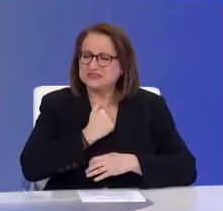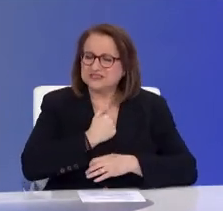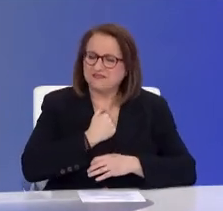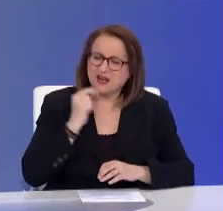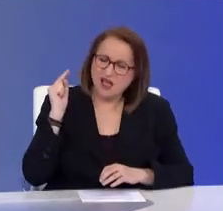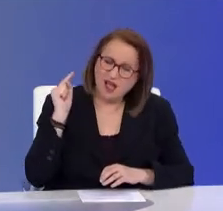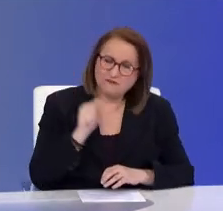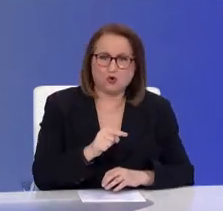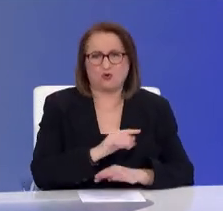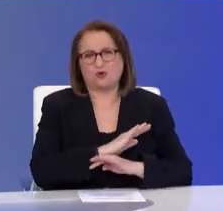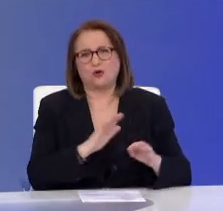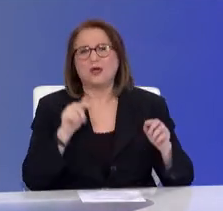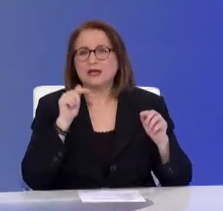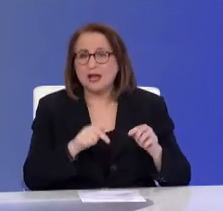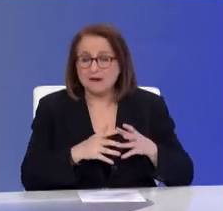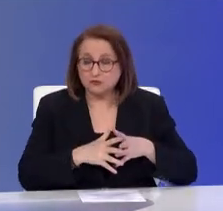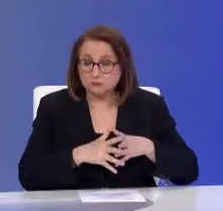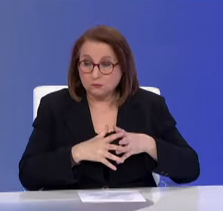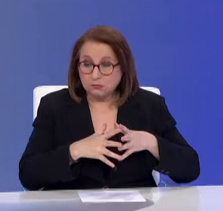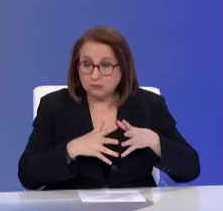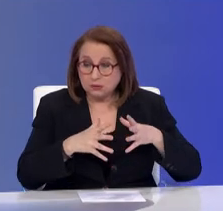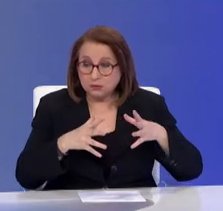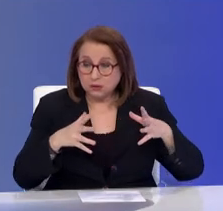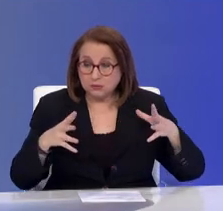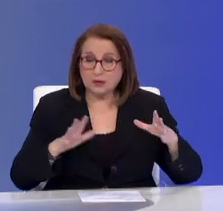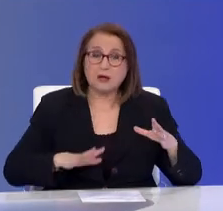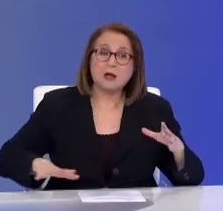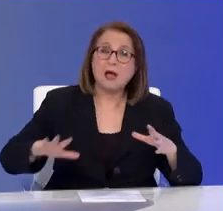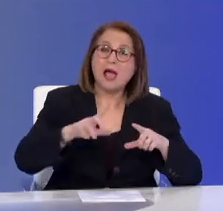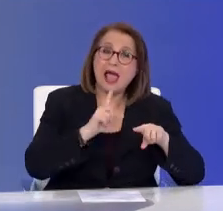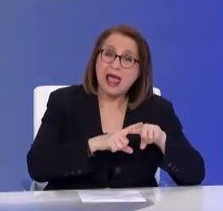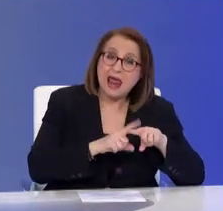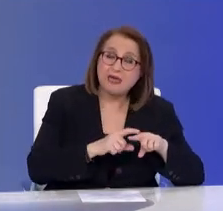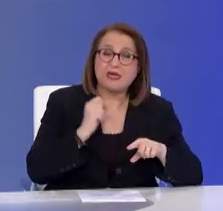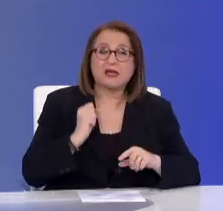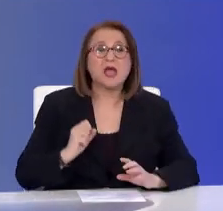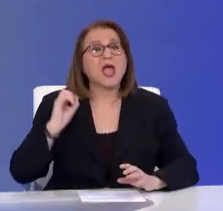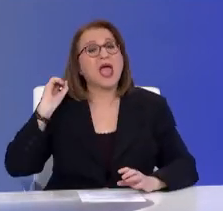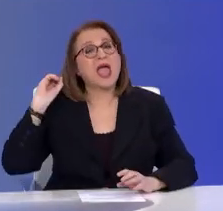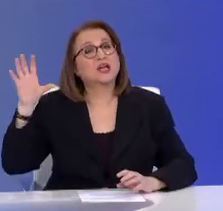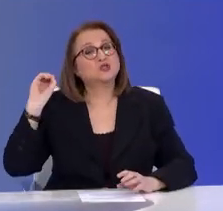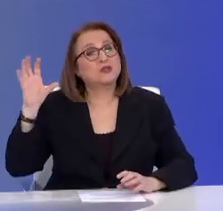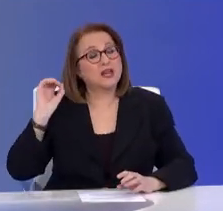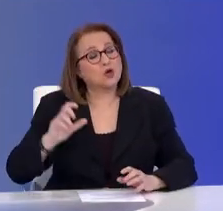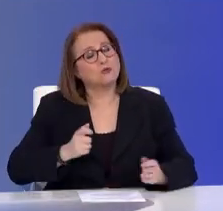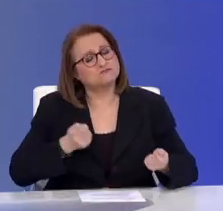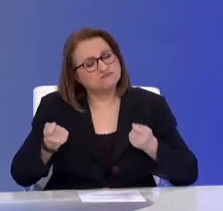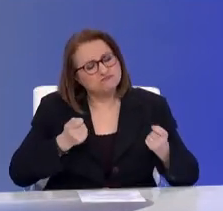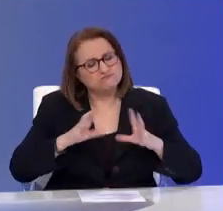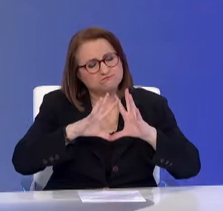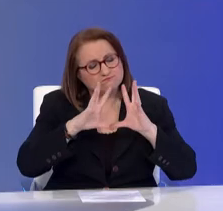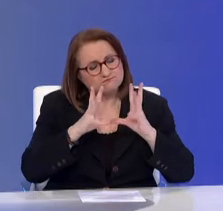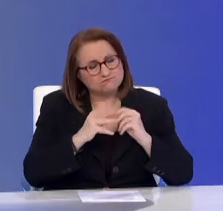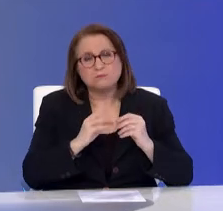που δημιουργήθηκε όχι μόνο στην Ελλάδα, αλλά και στο εξωτερικό μέσω των Ελλήνων της